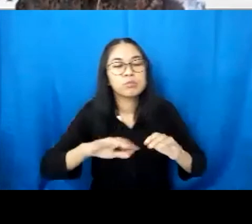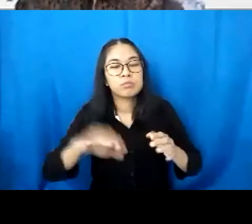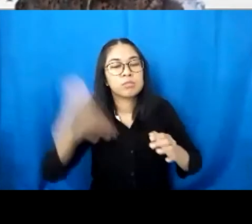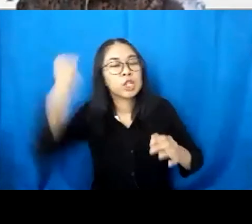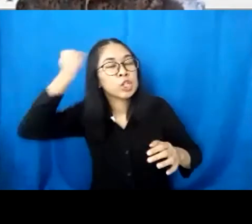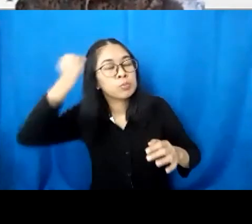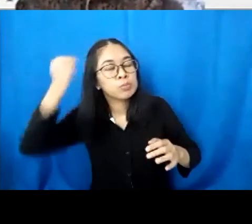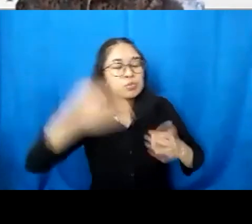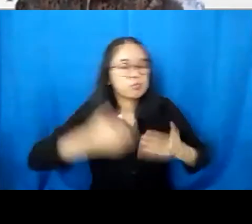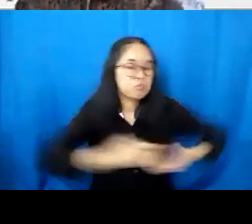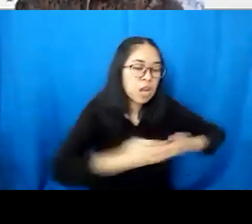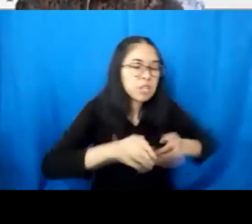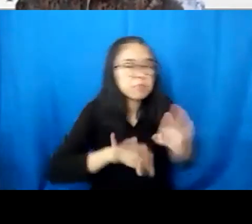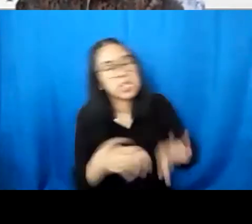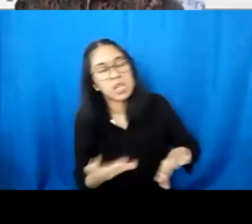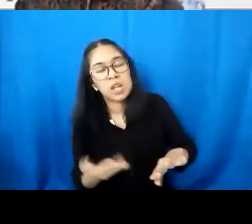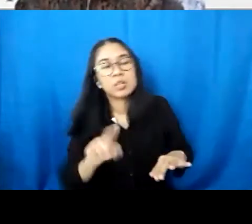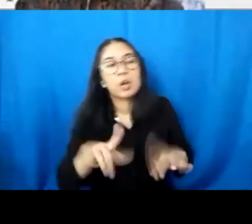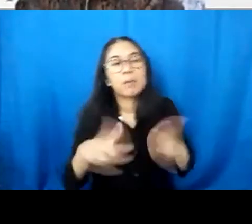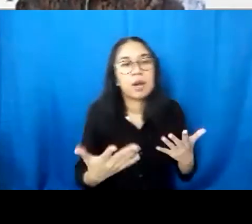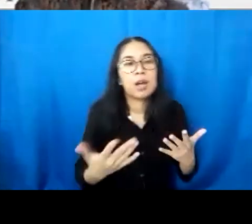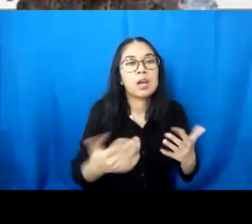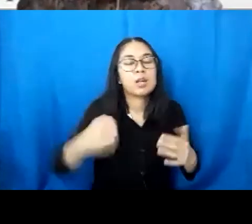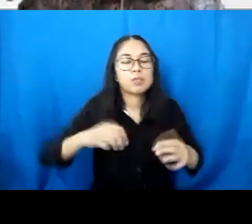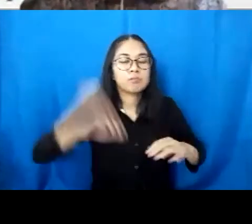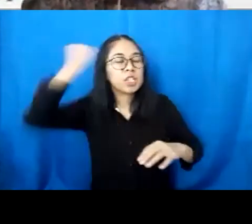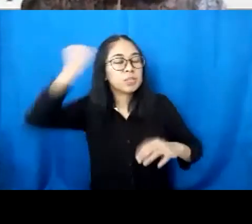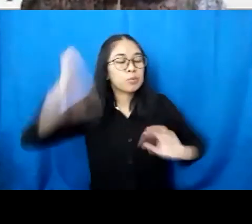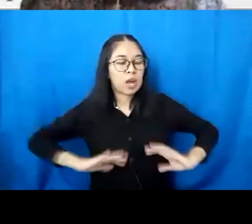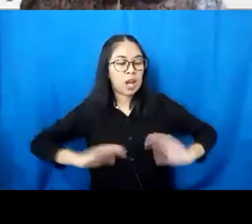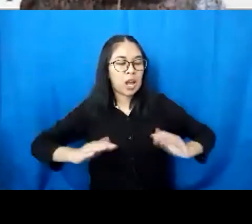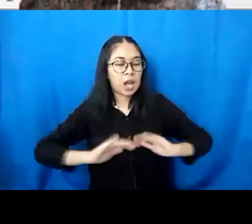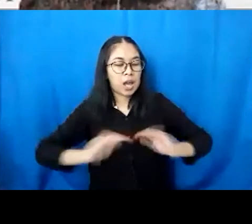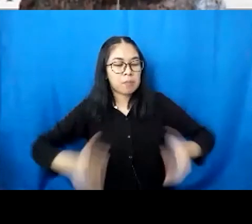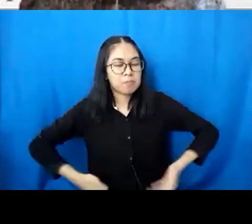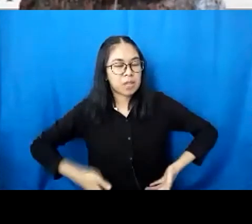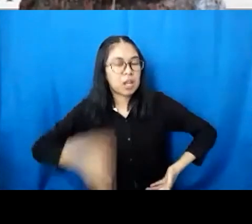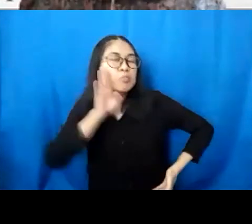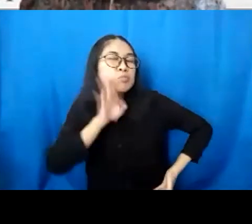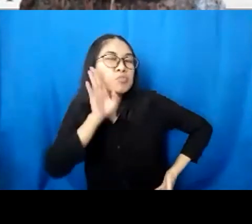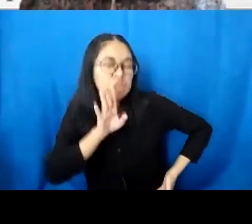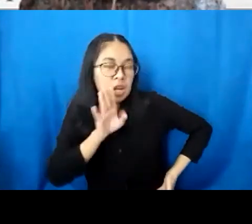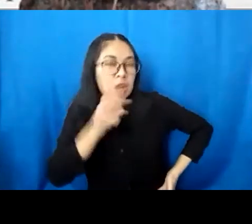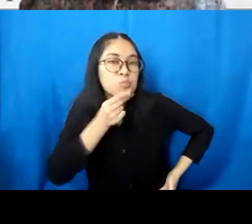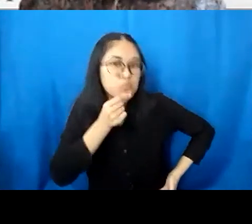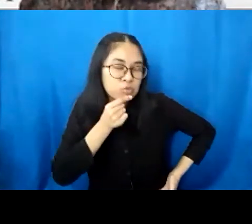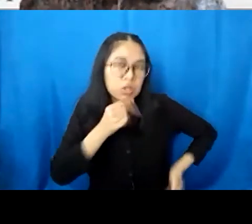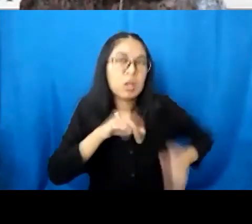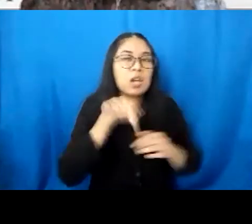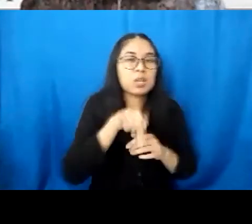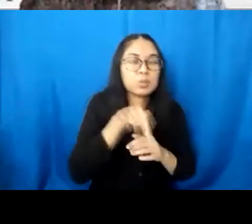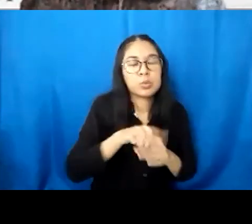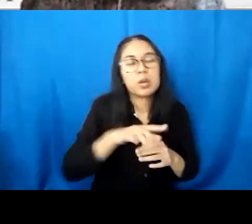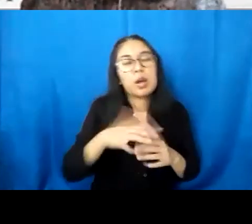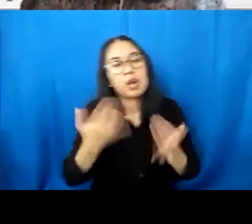terjadi pada ibu yang hamil pada usia terlalu muda. Ya, jadi ini semuanya sangat berkaitan. Jadi upaya kita untuk mengajak generasi